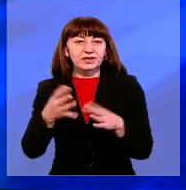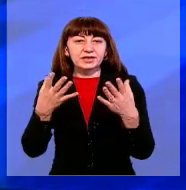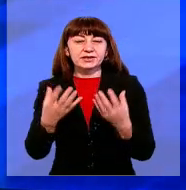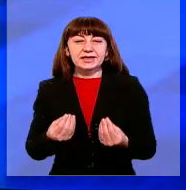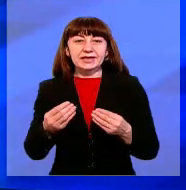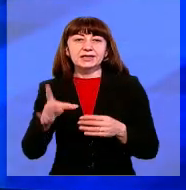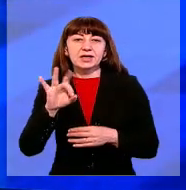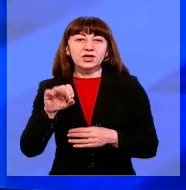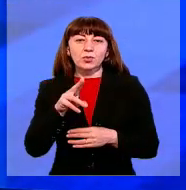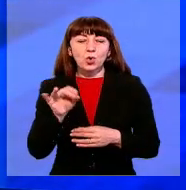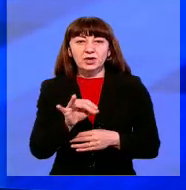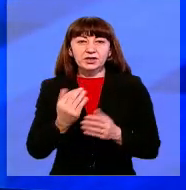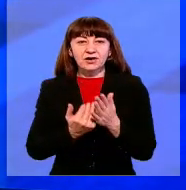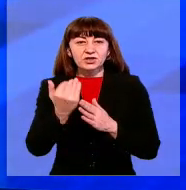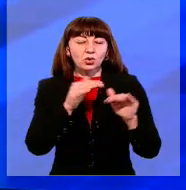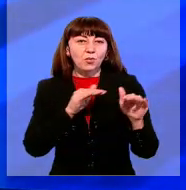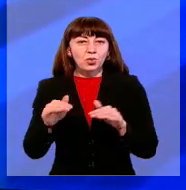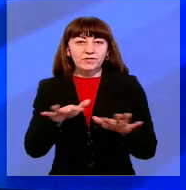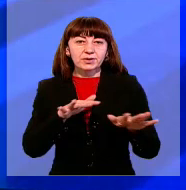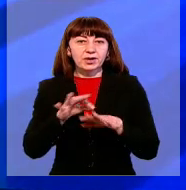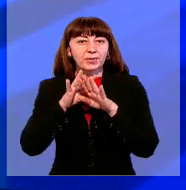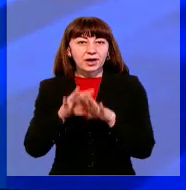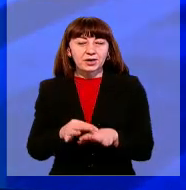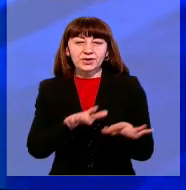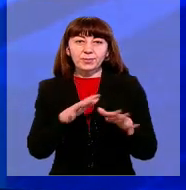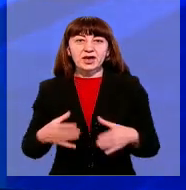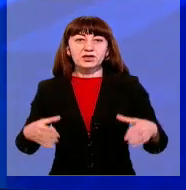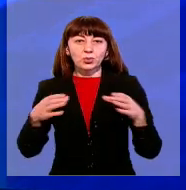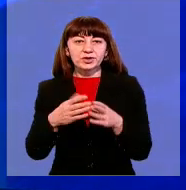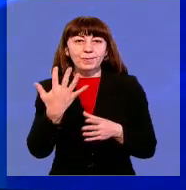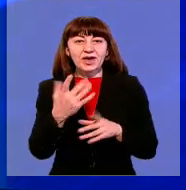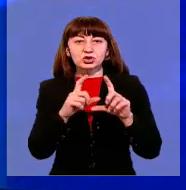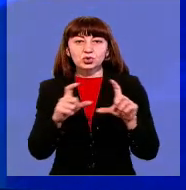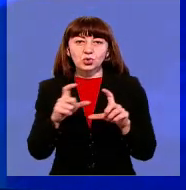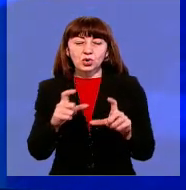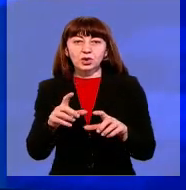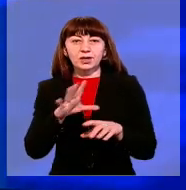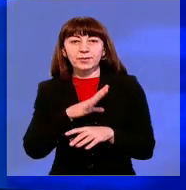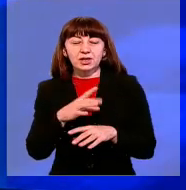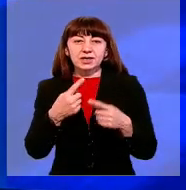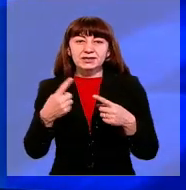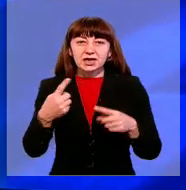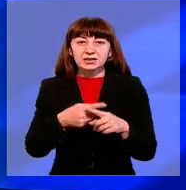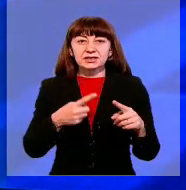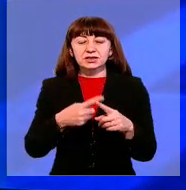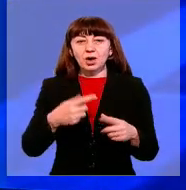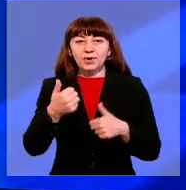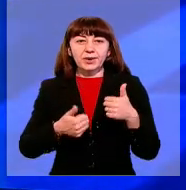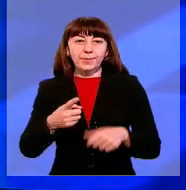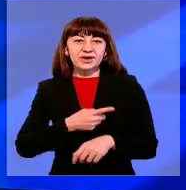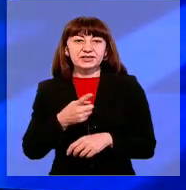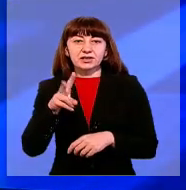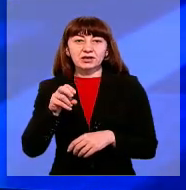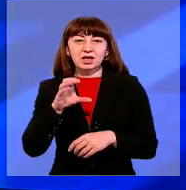кезеңдерден құрастырылып, шеберлік сыныптар өтті. Құндылықтарымызды ұлықтаған ұлттық мереке қарсаңында ұйымдастырылған іс-шараға тілшіміз куә